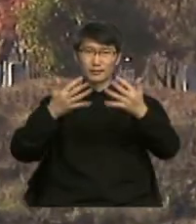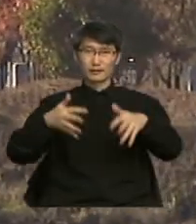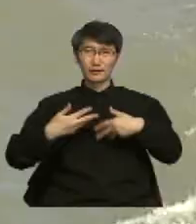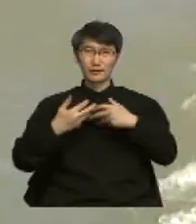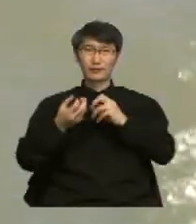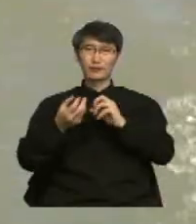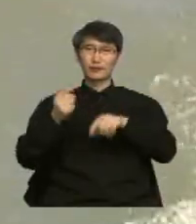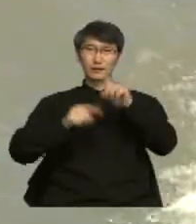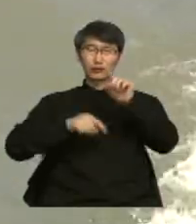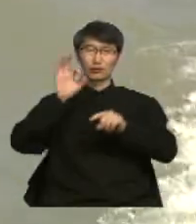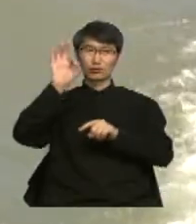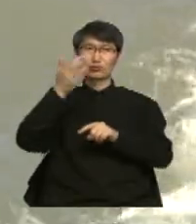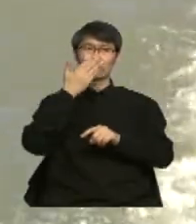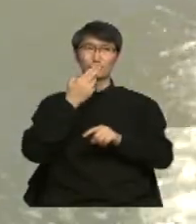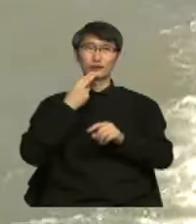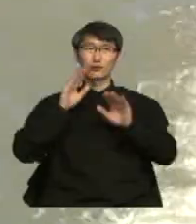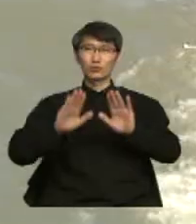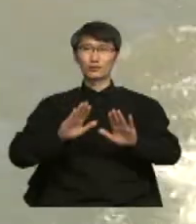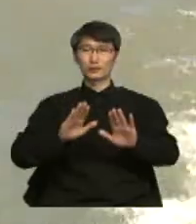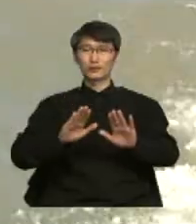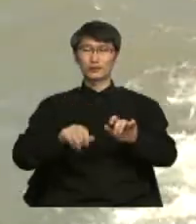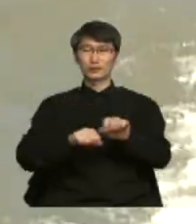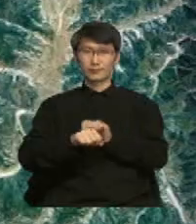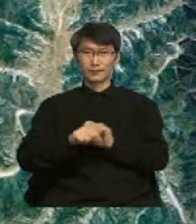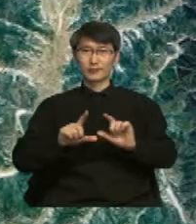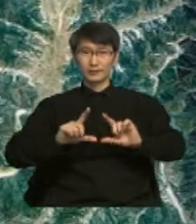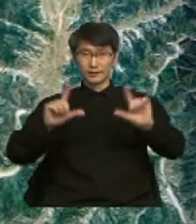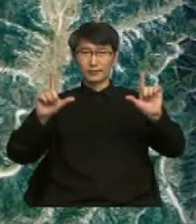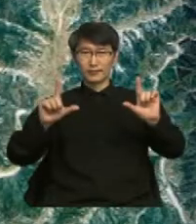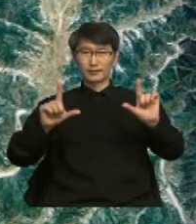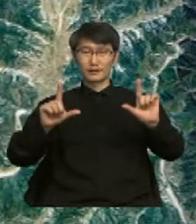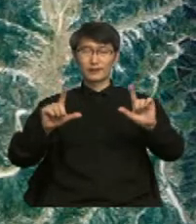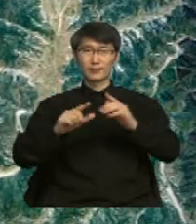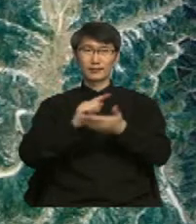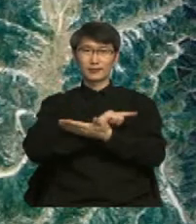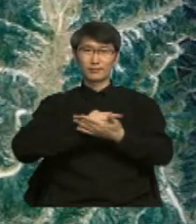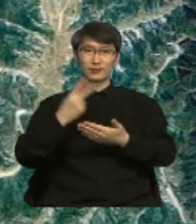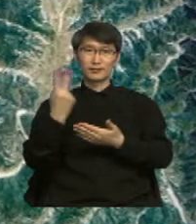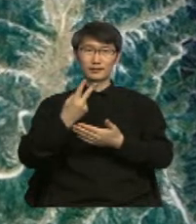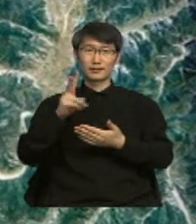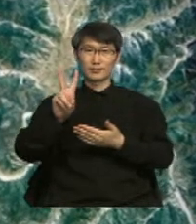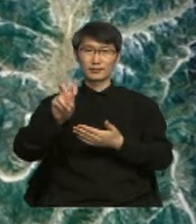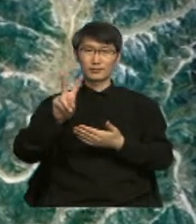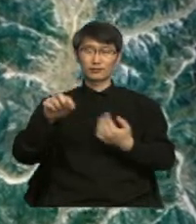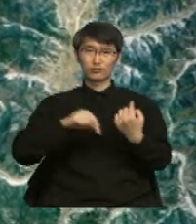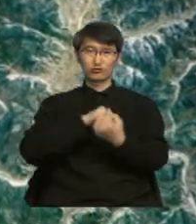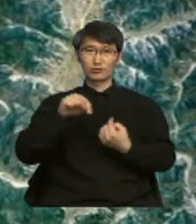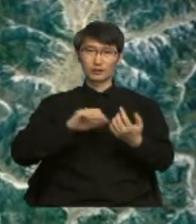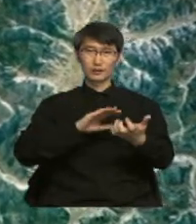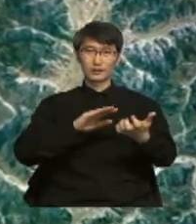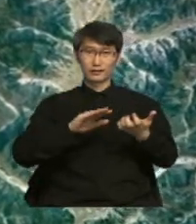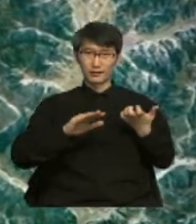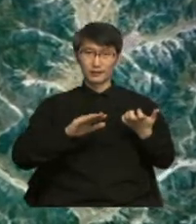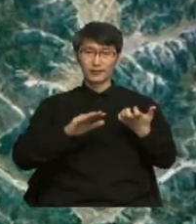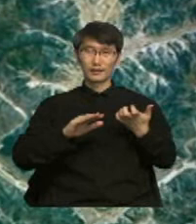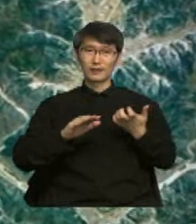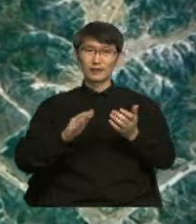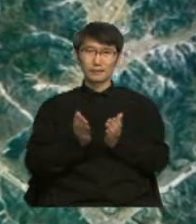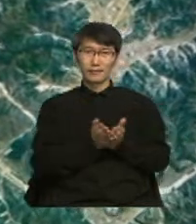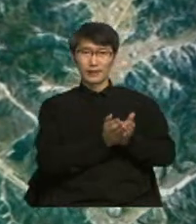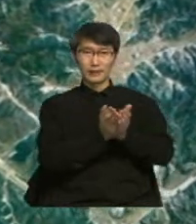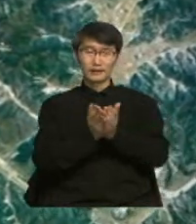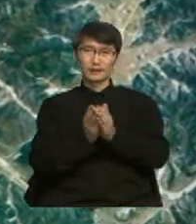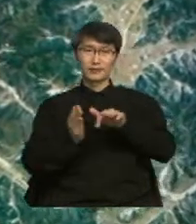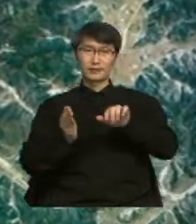볼수 없었지만 오늘만큼은 예외입니다. 가평군이 오는 2022년 운항에 앞서 청평